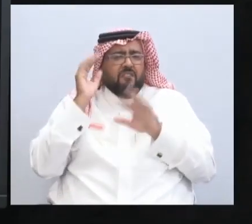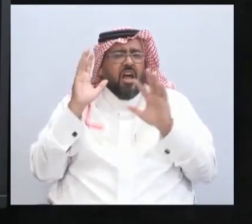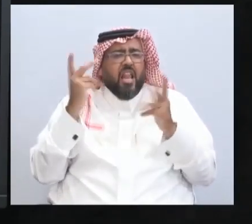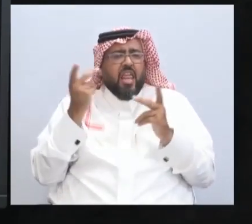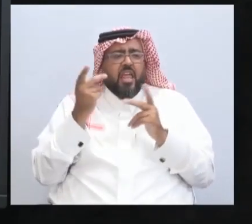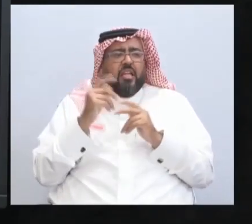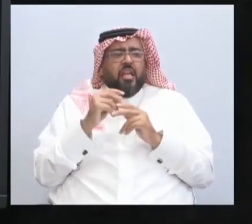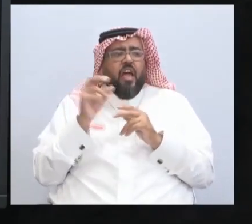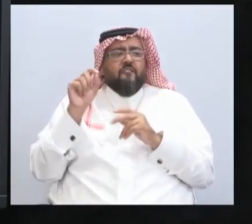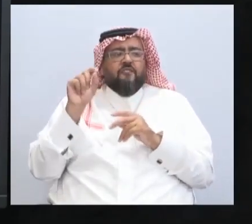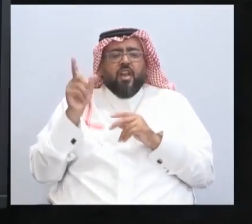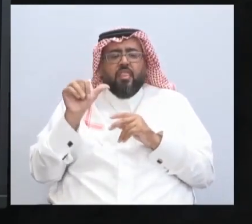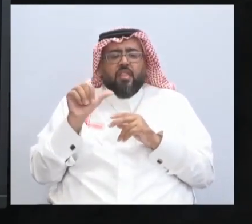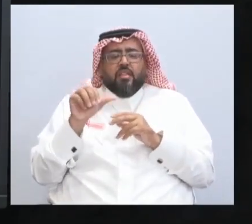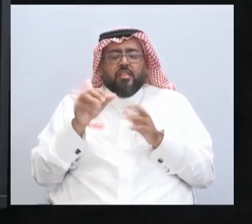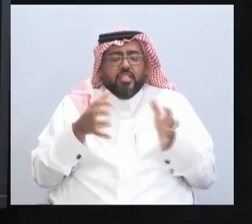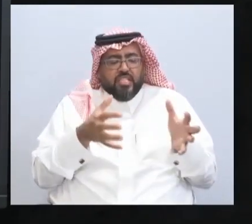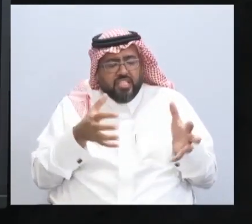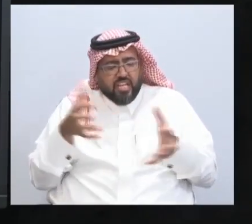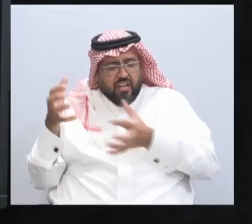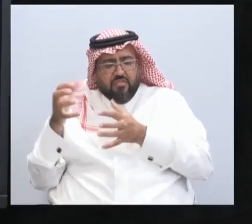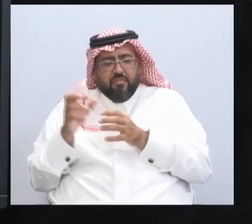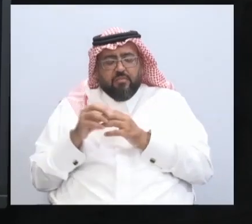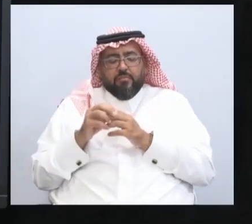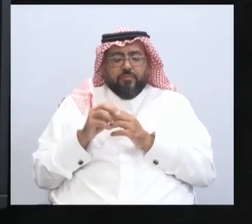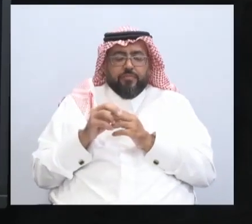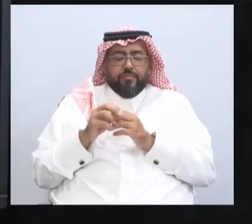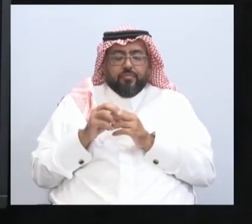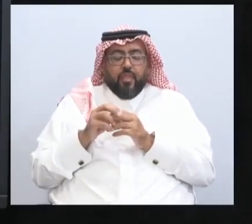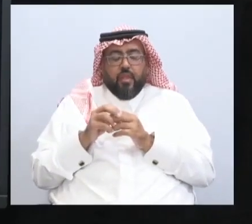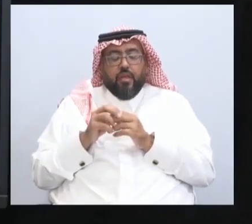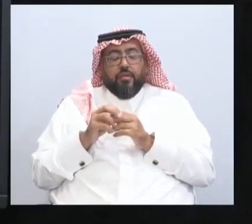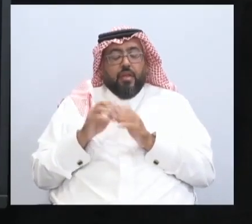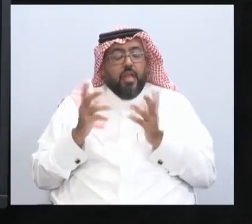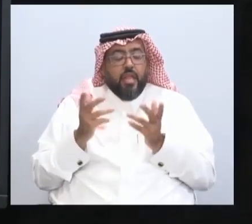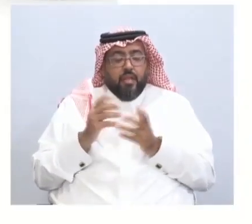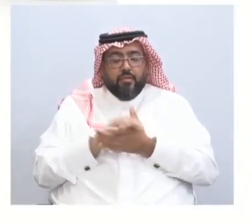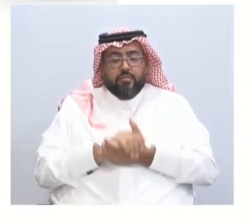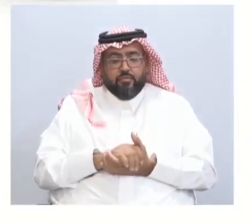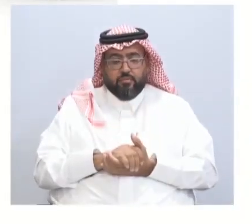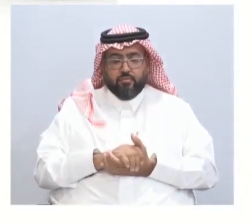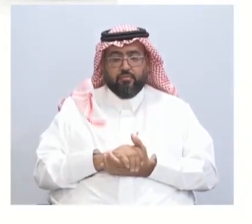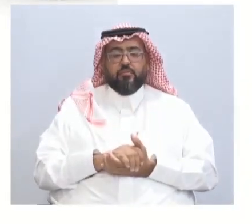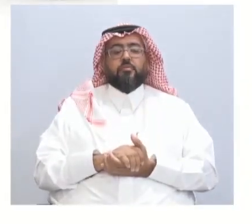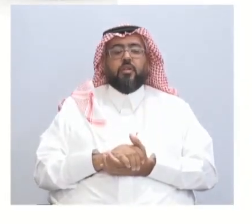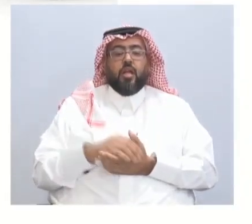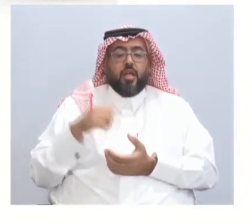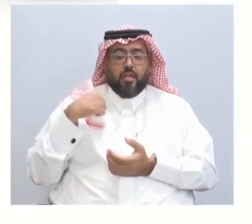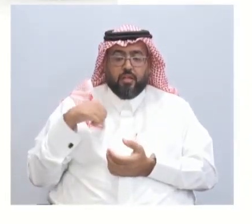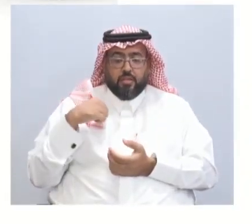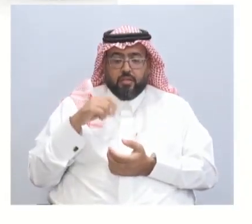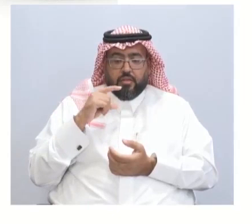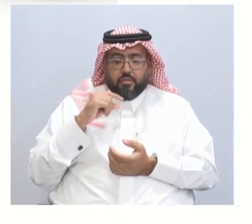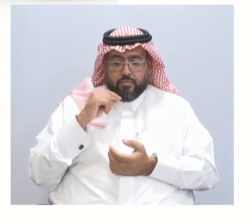تقبل فرضيه الانجراف القار لفاجنر في ذلك الوقت عزيزي الطالب